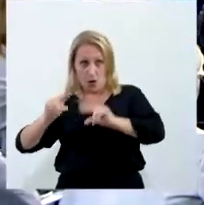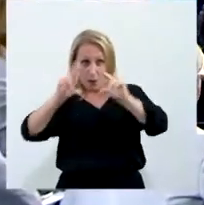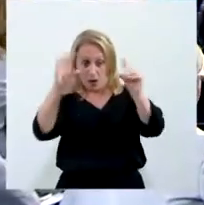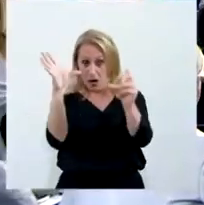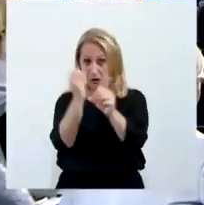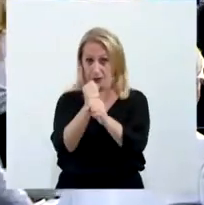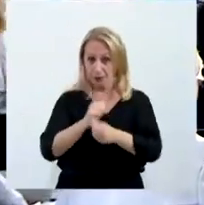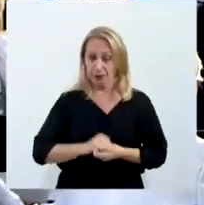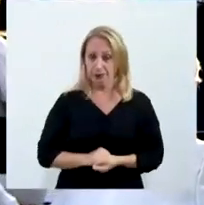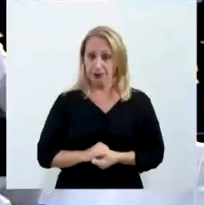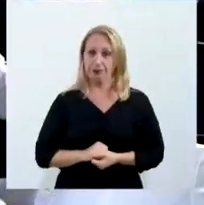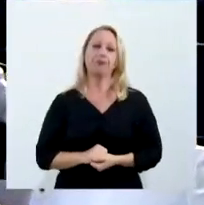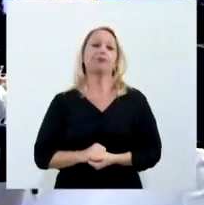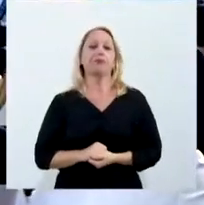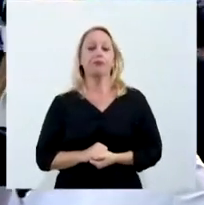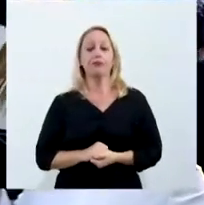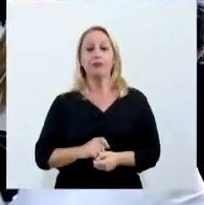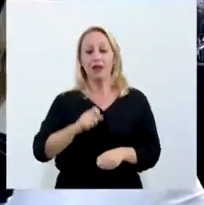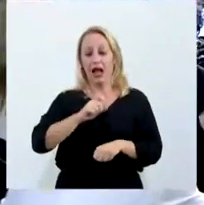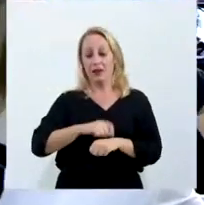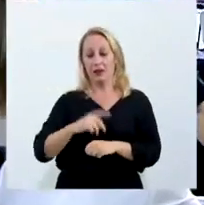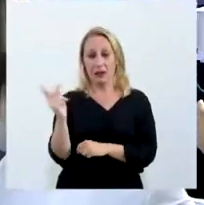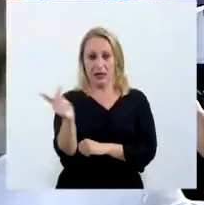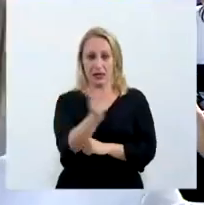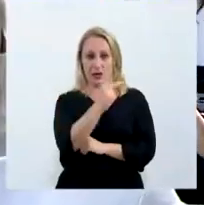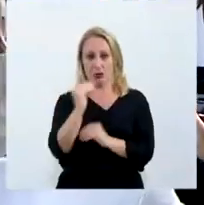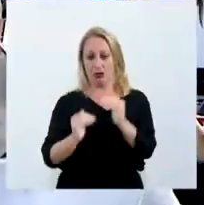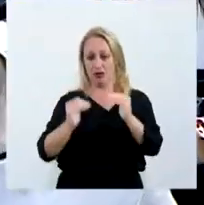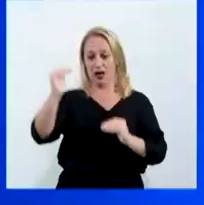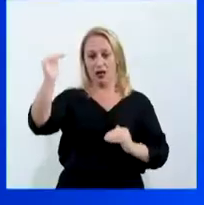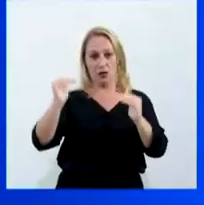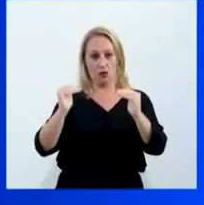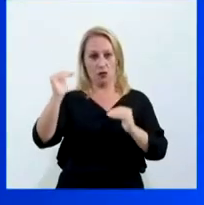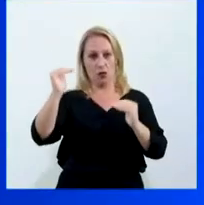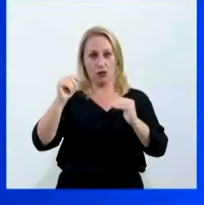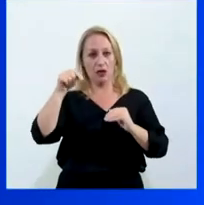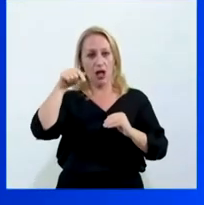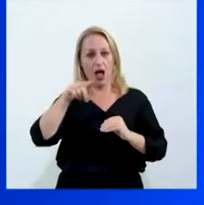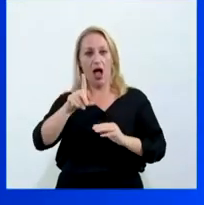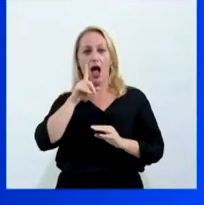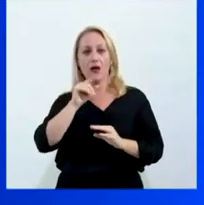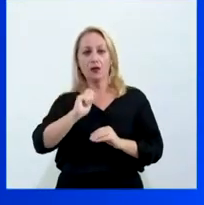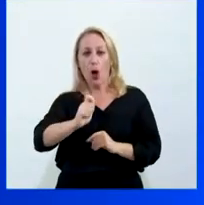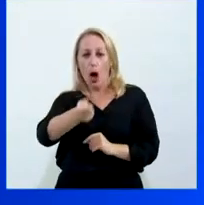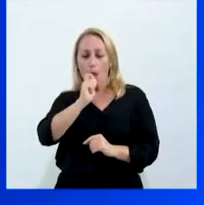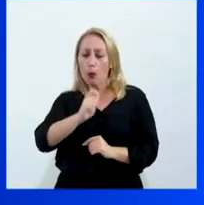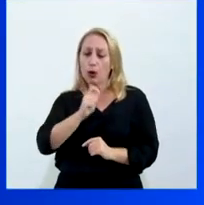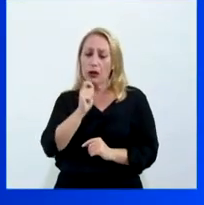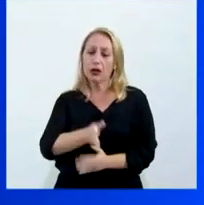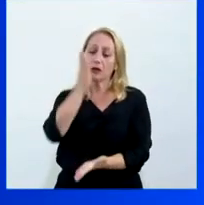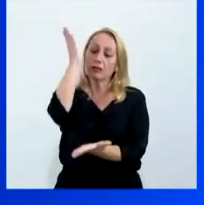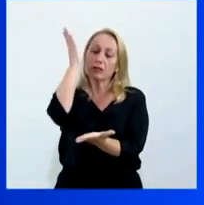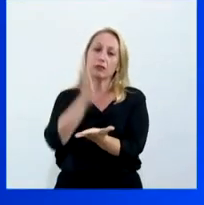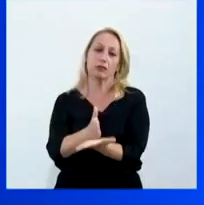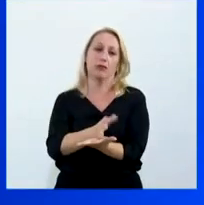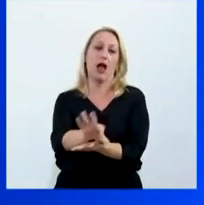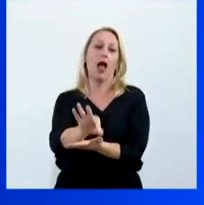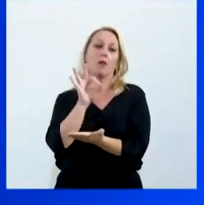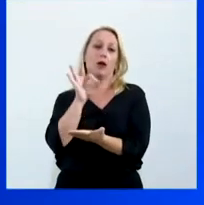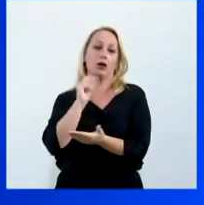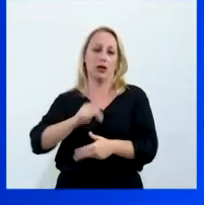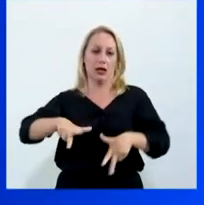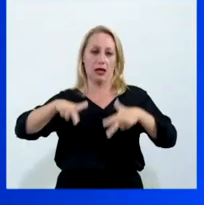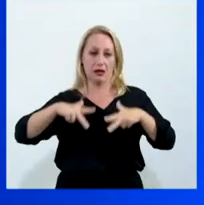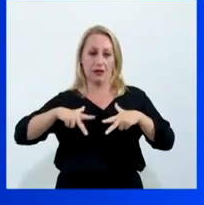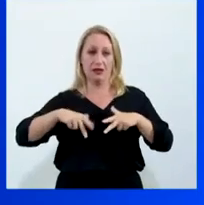Η αντιμετώπιση των ανισοτήτων, κύριε Ταμπακόπουλε, είναι κεντρική πολιτική επιλογή αυτής της κυβέρνησης. Το 68%